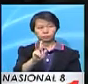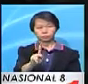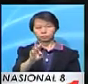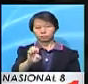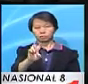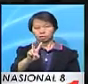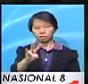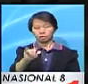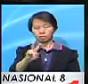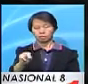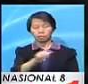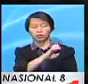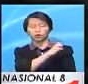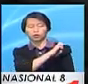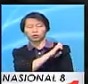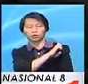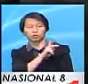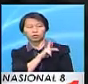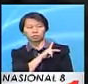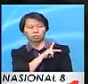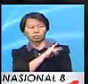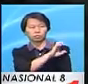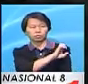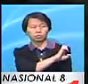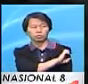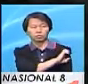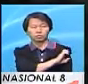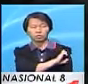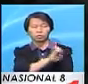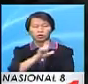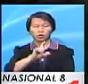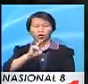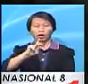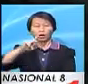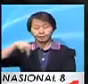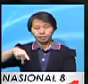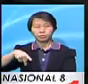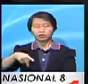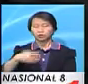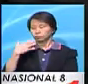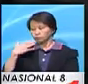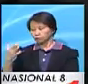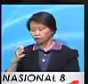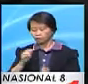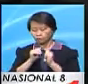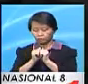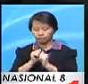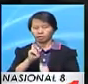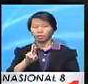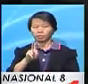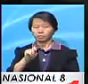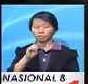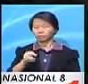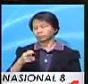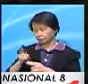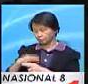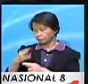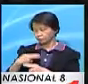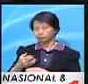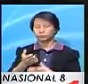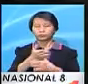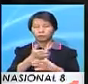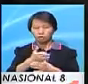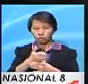Ramalingam, Ketua Pegawai Eksekutif FMLLP. Terima kasih kerana sudi bersama dengan RTM. Okey, secara ringkas untuk kita